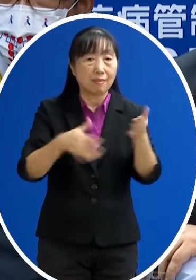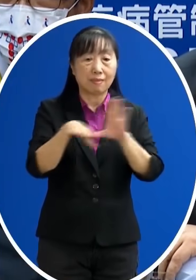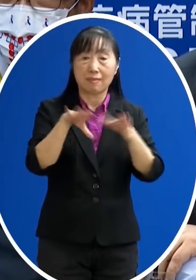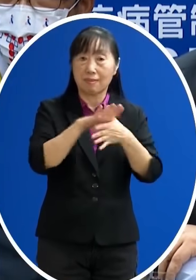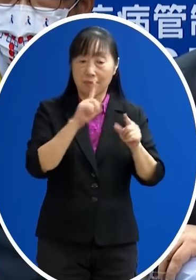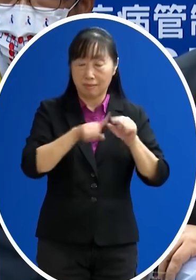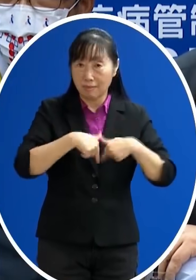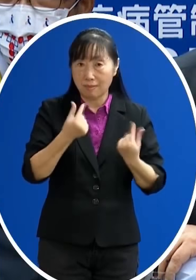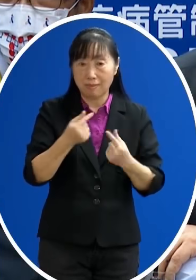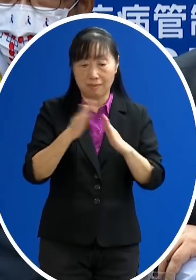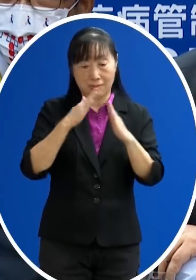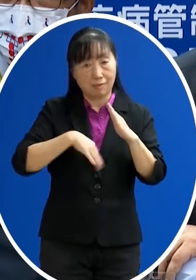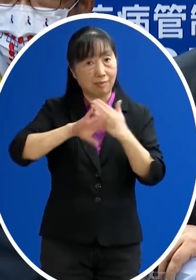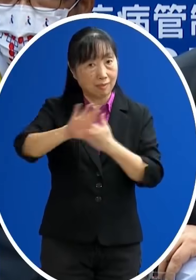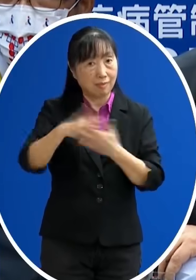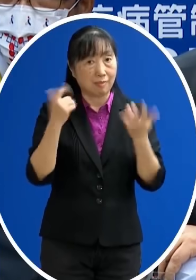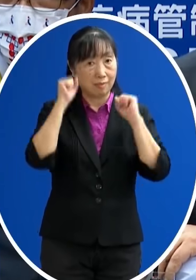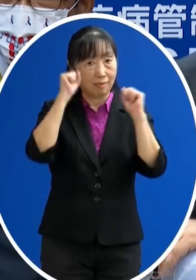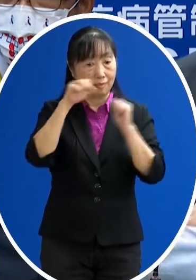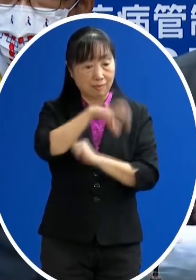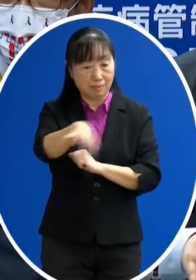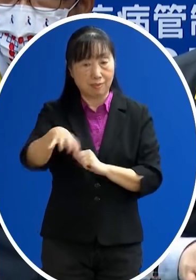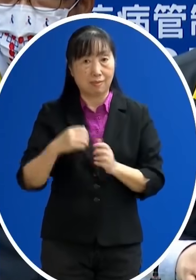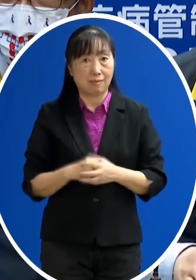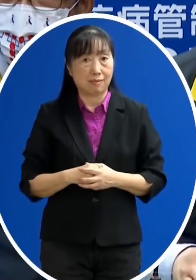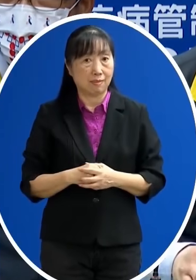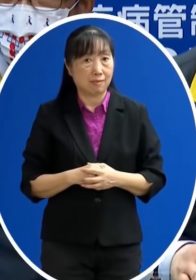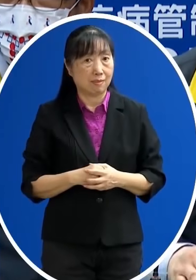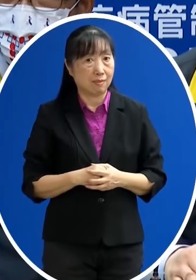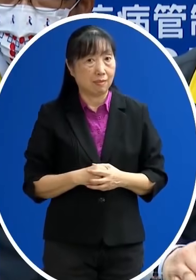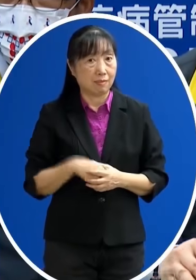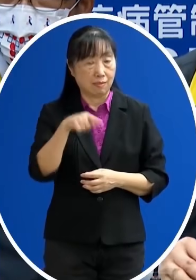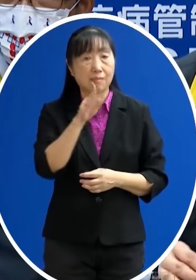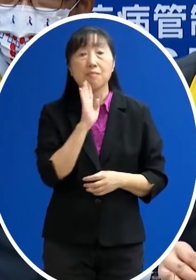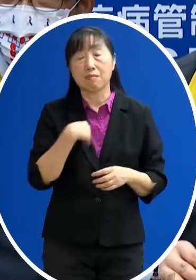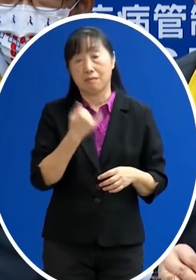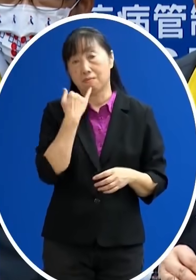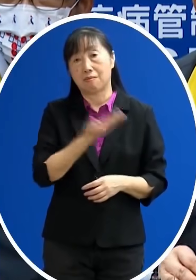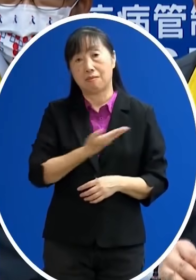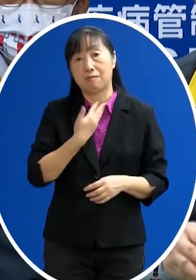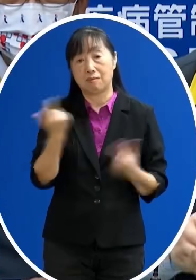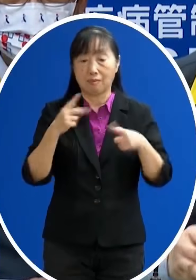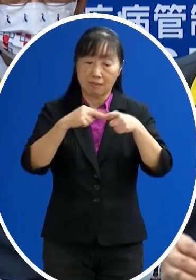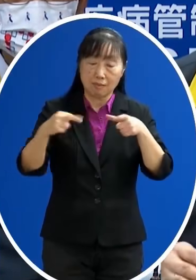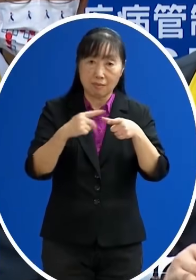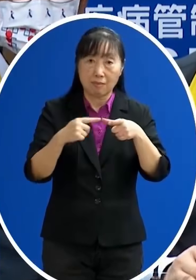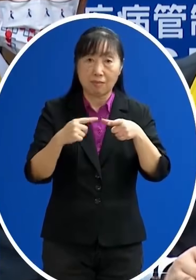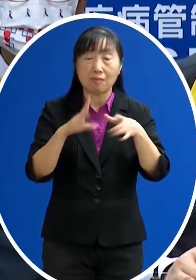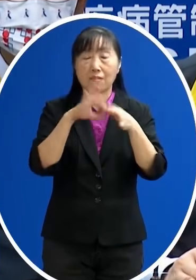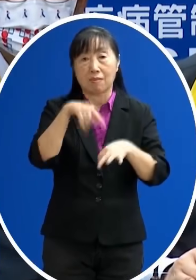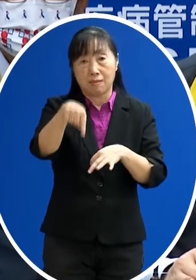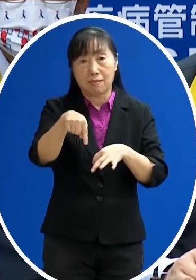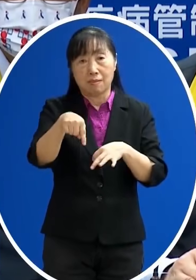心，那室内外的运动场所，哦，这个是开放的，那但是游泳池哈，暂时因